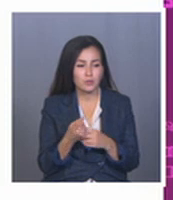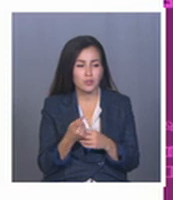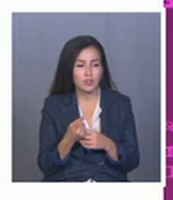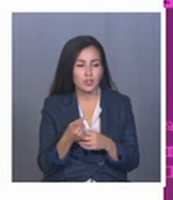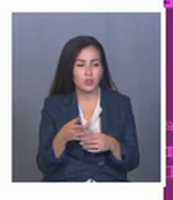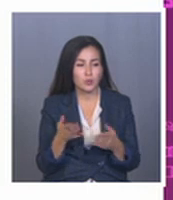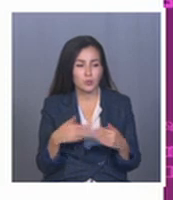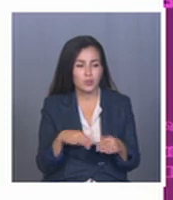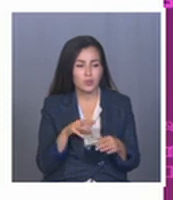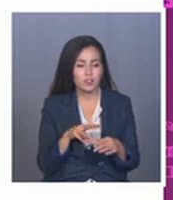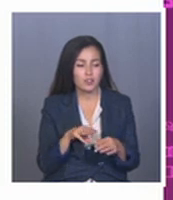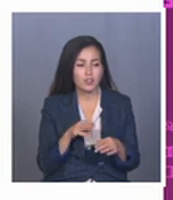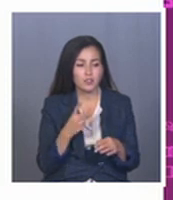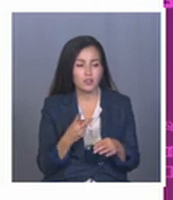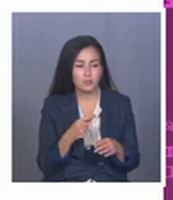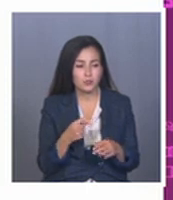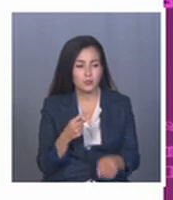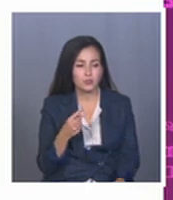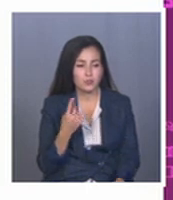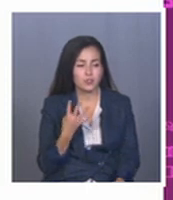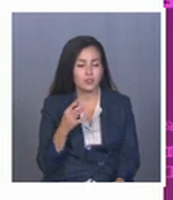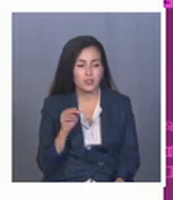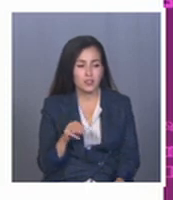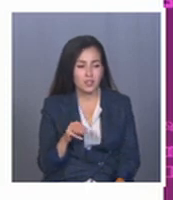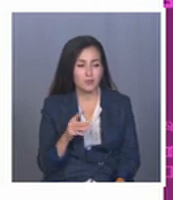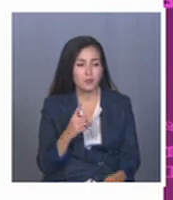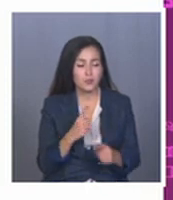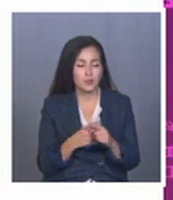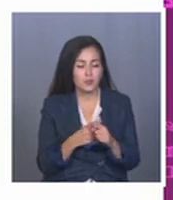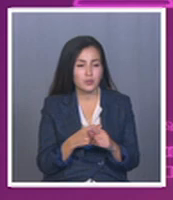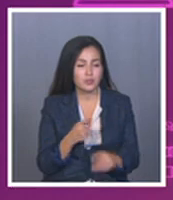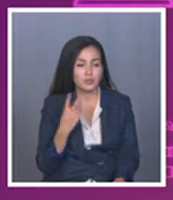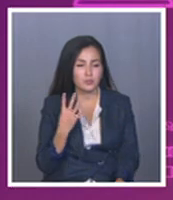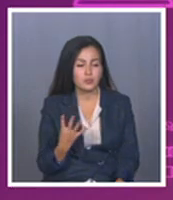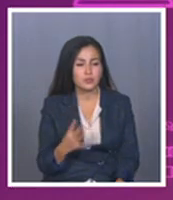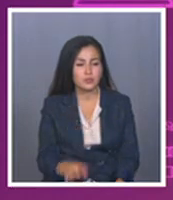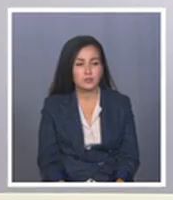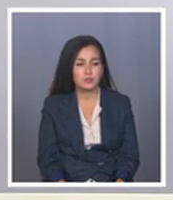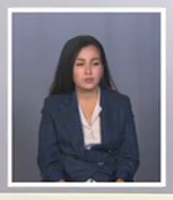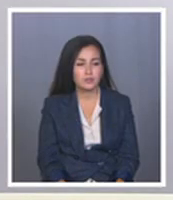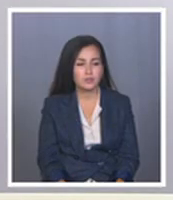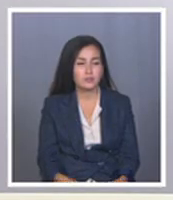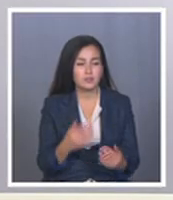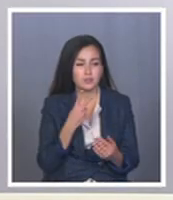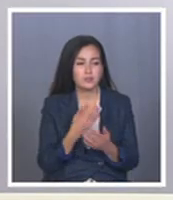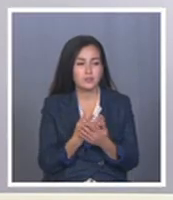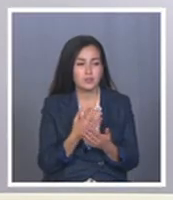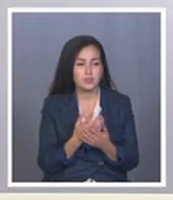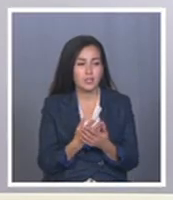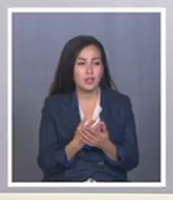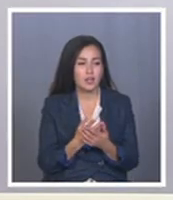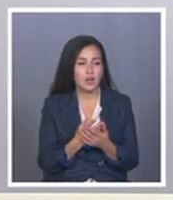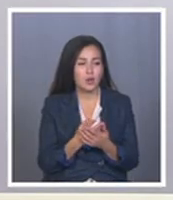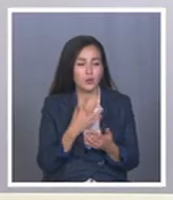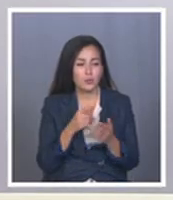мен минус-ті минус 4 болса, минус 4-ті және плюс 3 плюс 1 плюс 4-ті береді. Ал енді бөлшектің бөлімінде